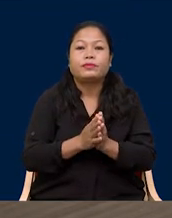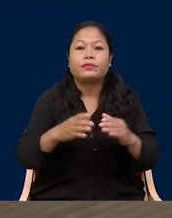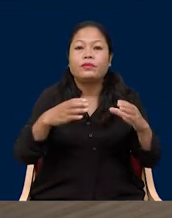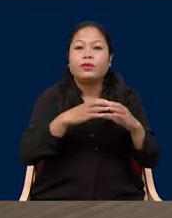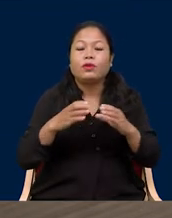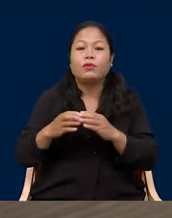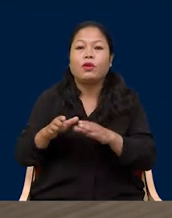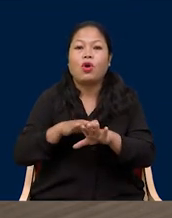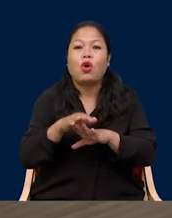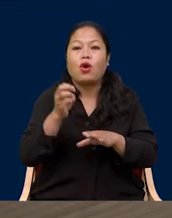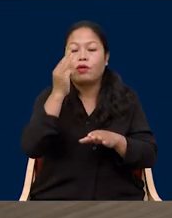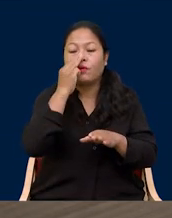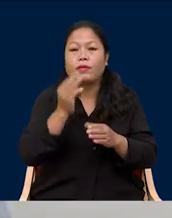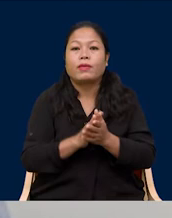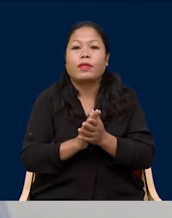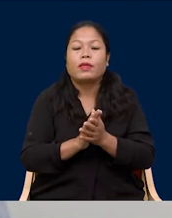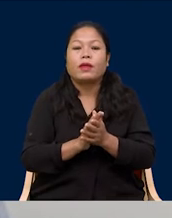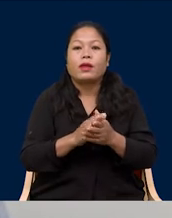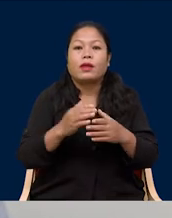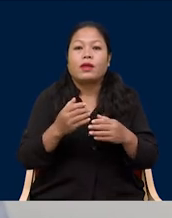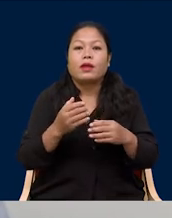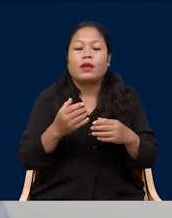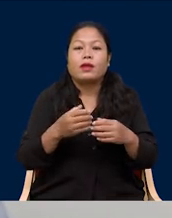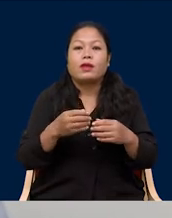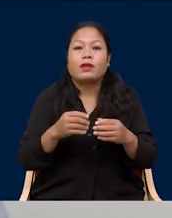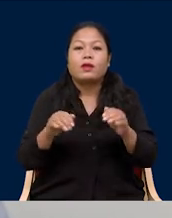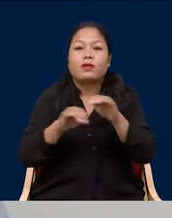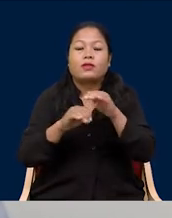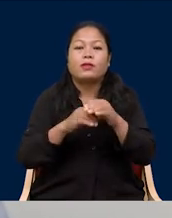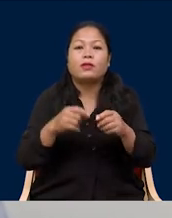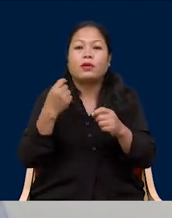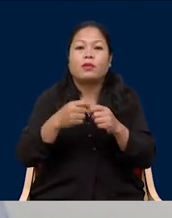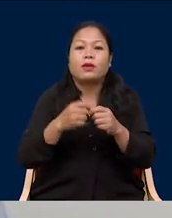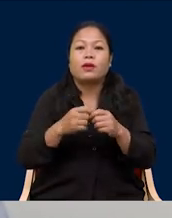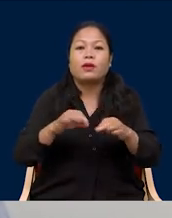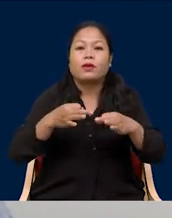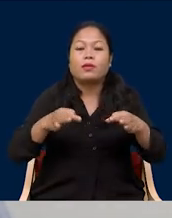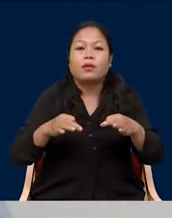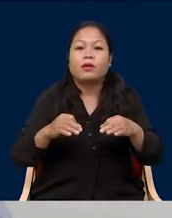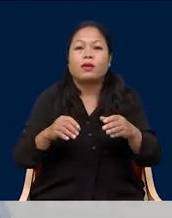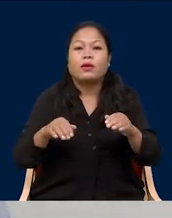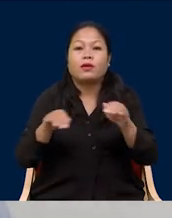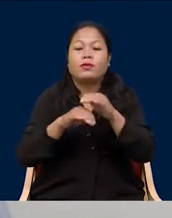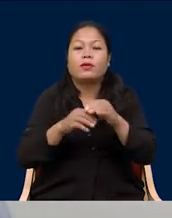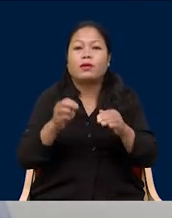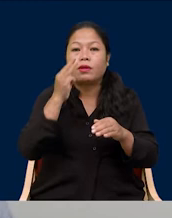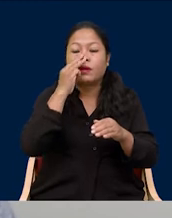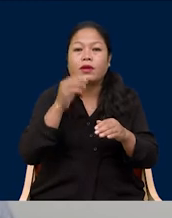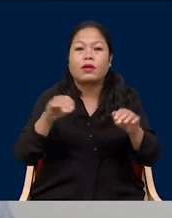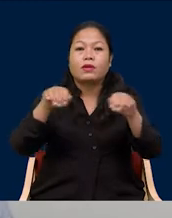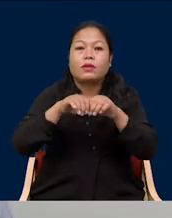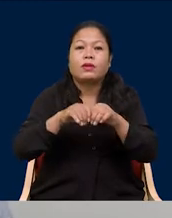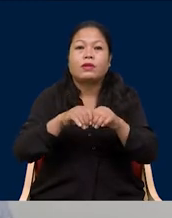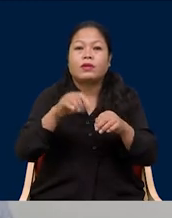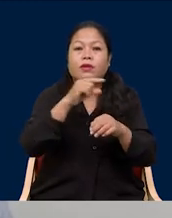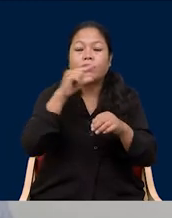थेमेटिक समूहहरूमा चाहिँ गठन समूह चाहिँ समितिहरू बनाएर ती विभिन्न समितिहरूमा चाहिँ